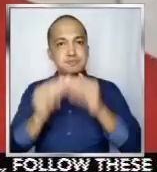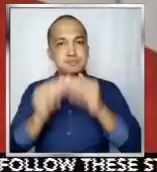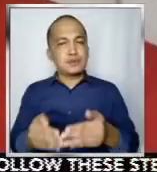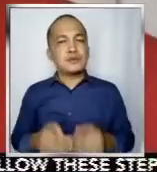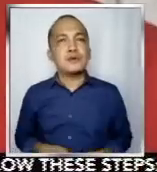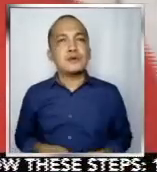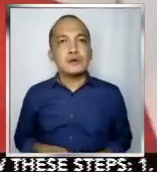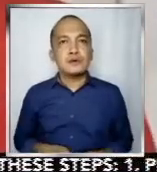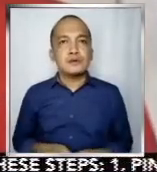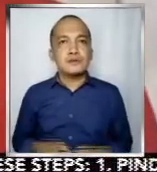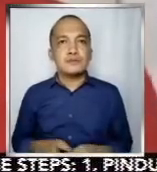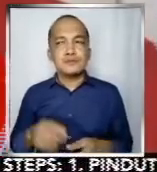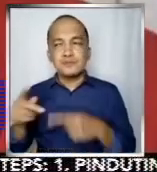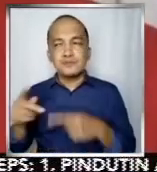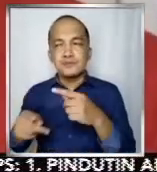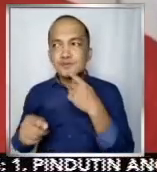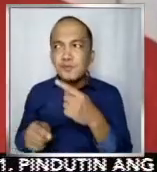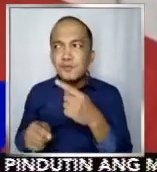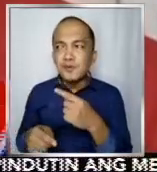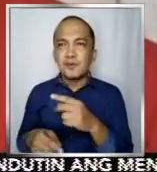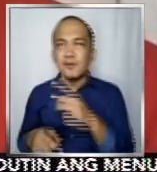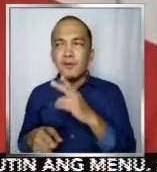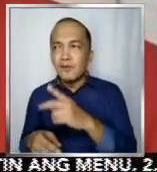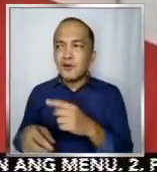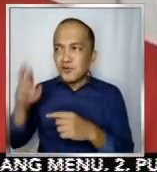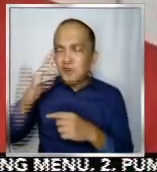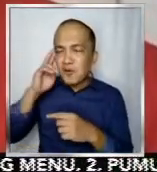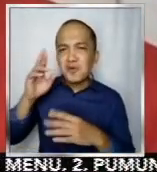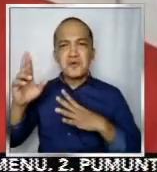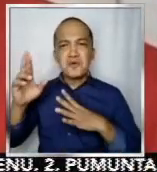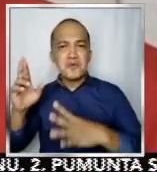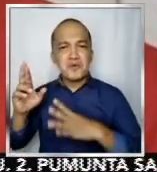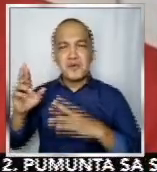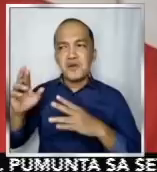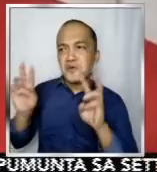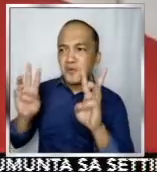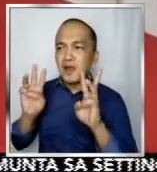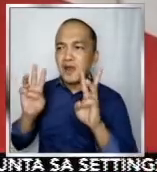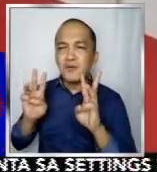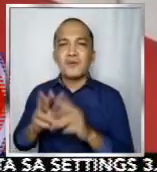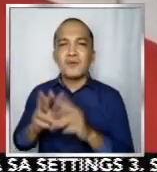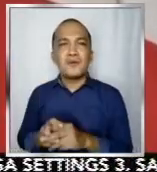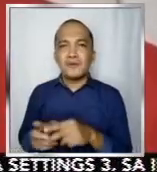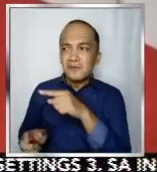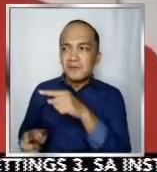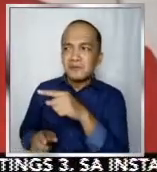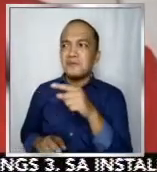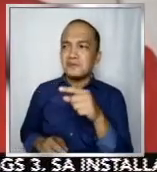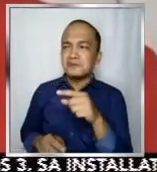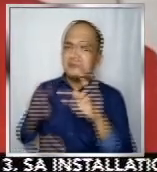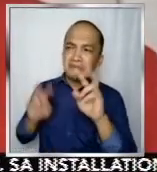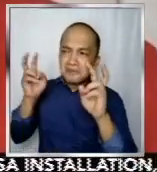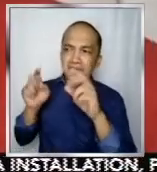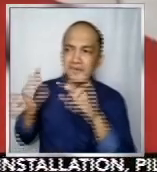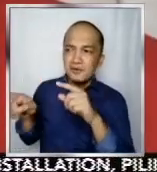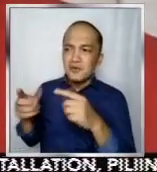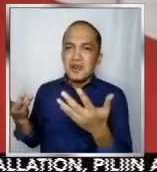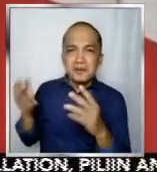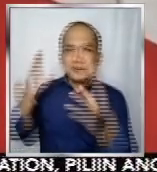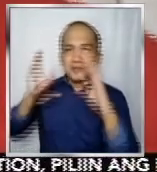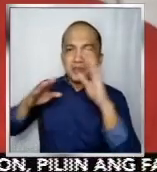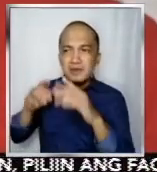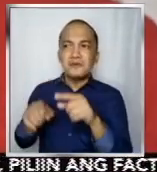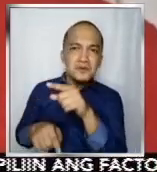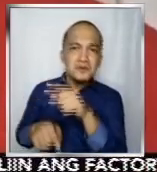naman ni Rocco, okay siya, wow, tawag dito, wala siyang problema, may naipon